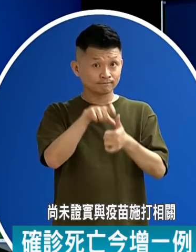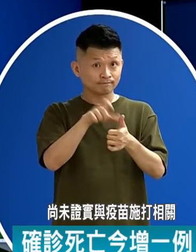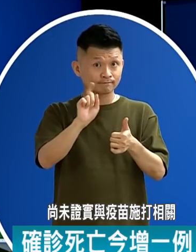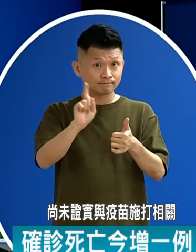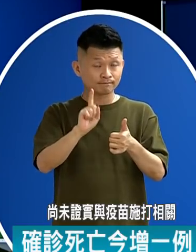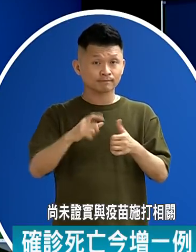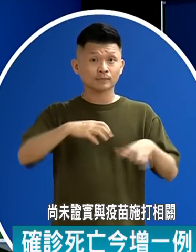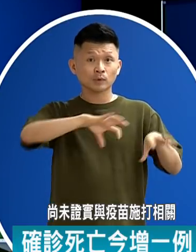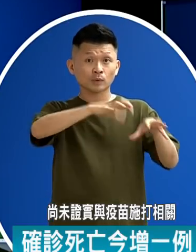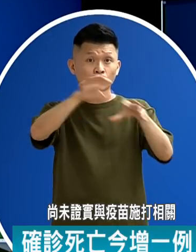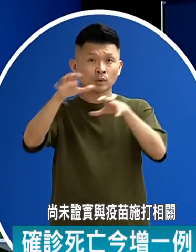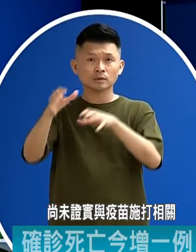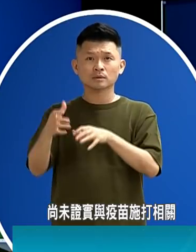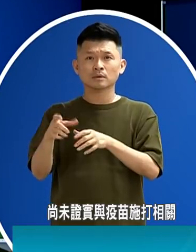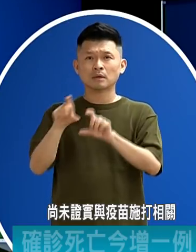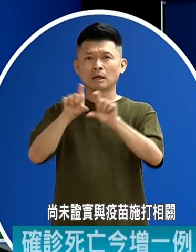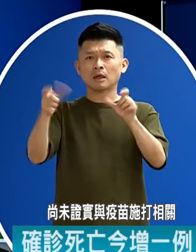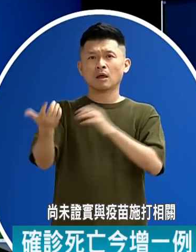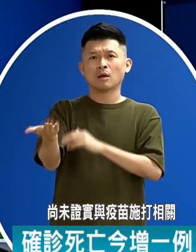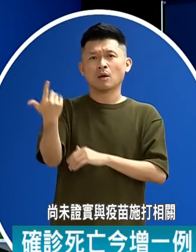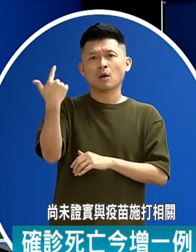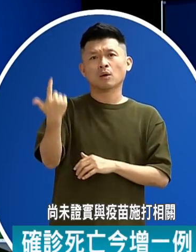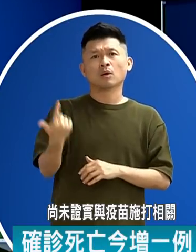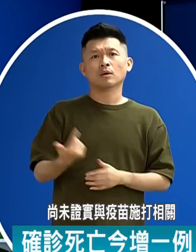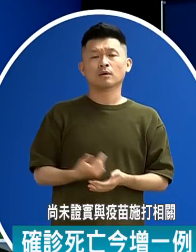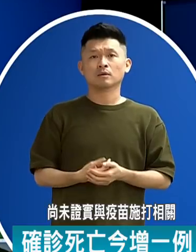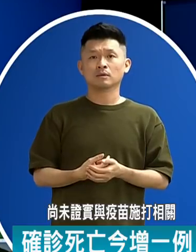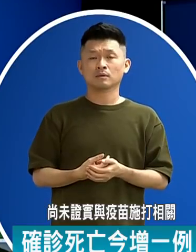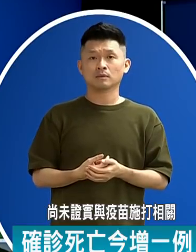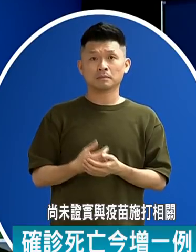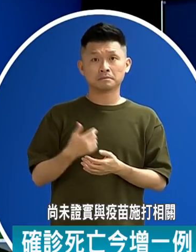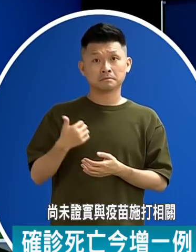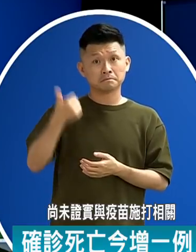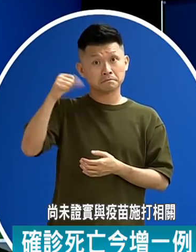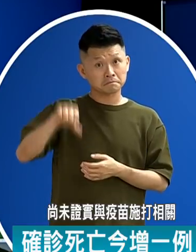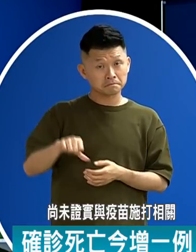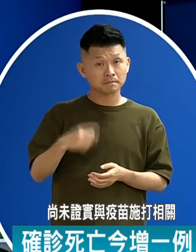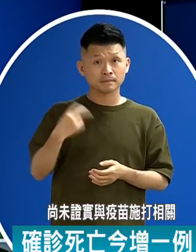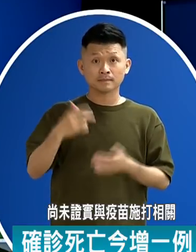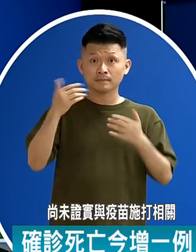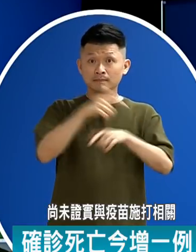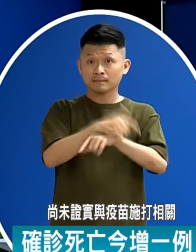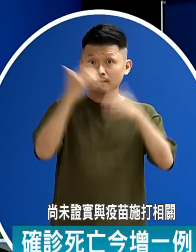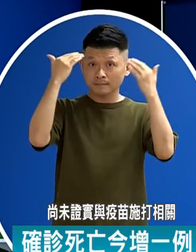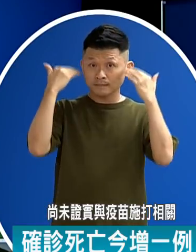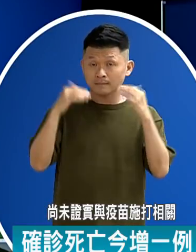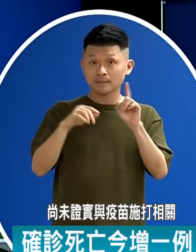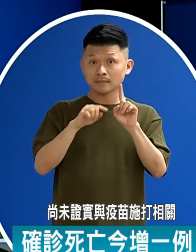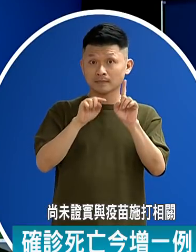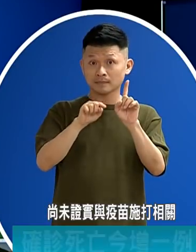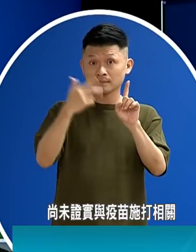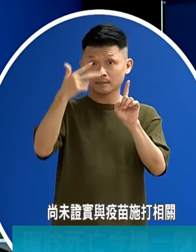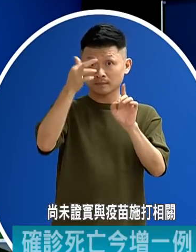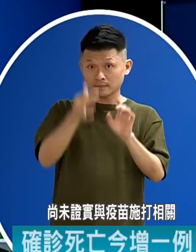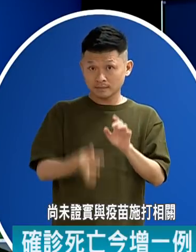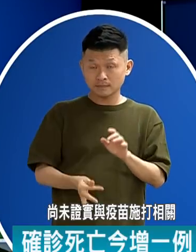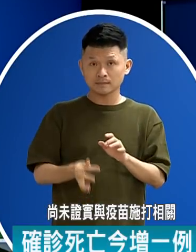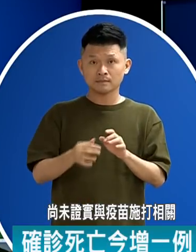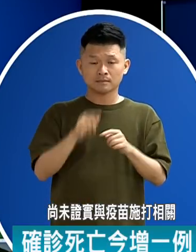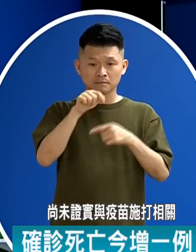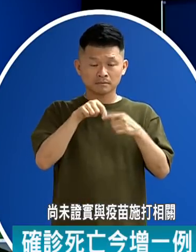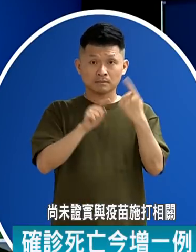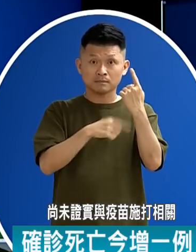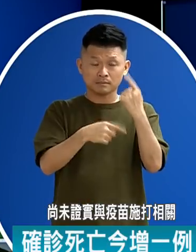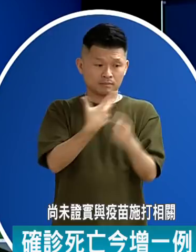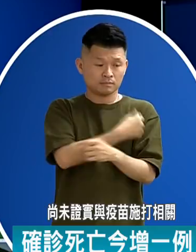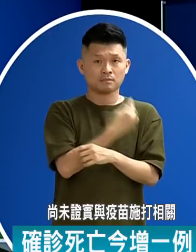说这个国际催货，那目前我们催货的成果是多少？然后南韩明年有1.7亿剂的疫苗，平均一人可以打3剂，